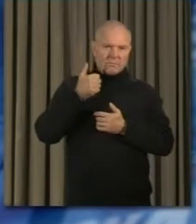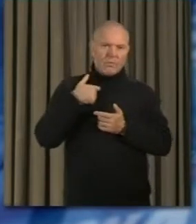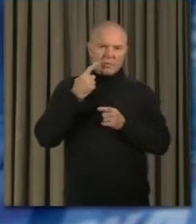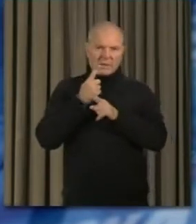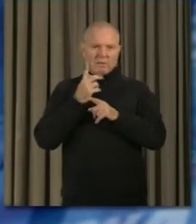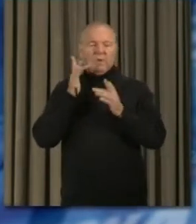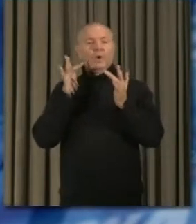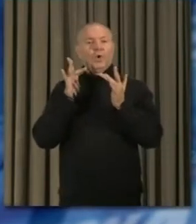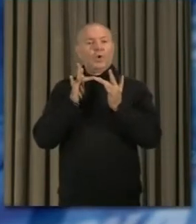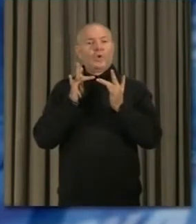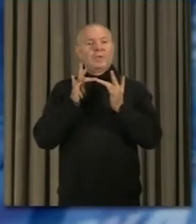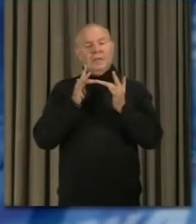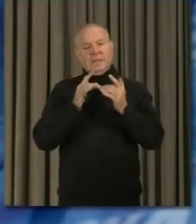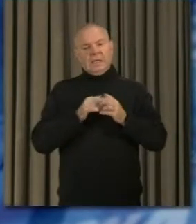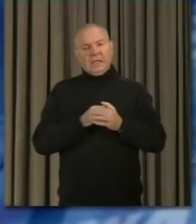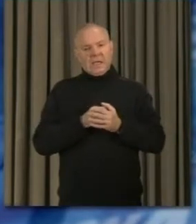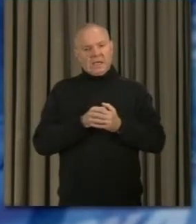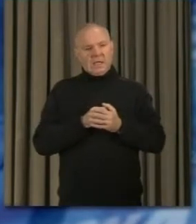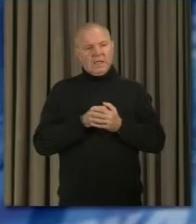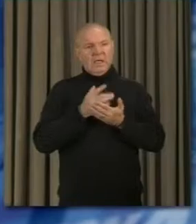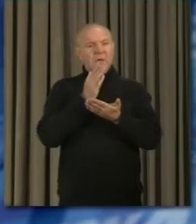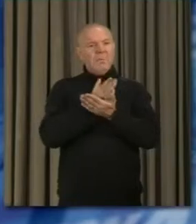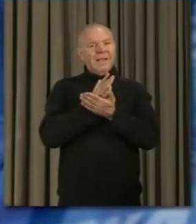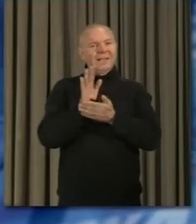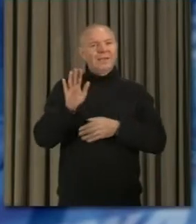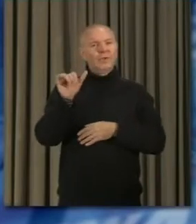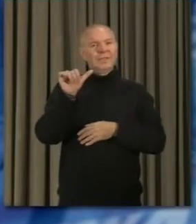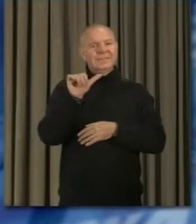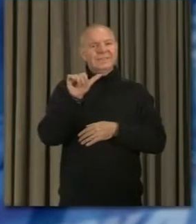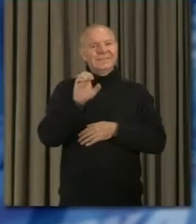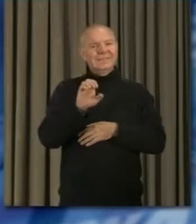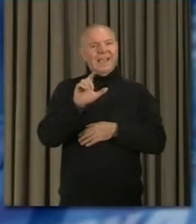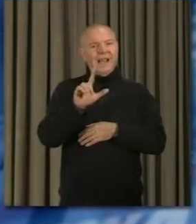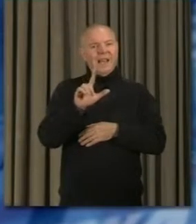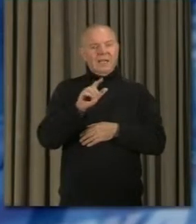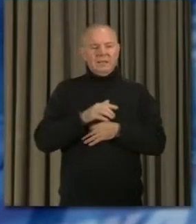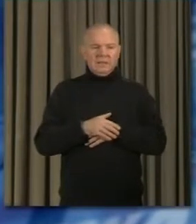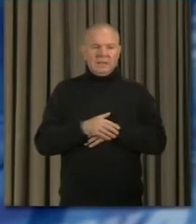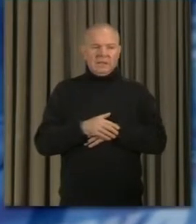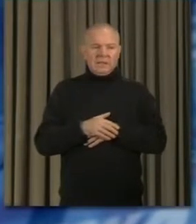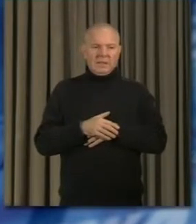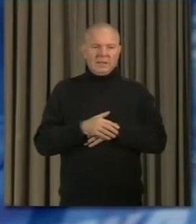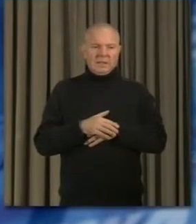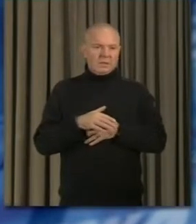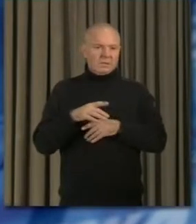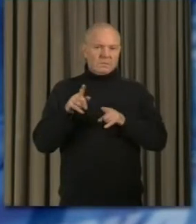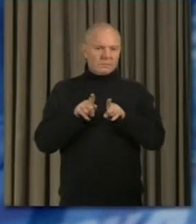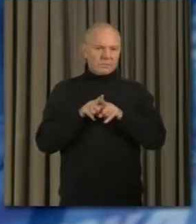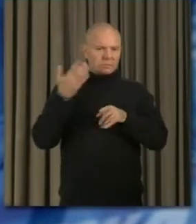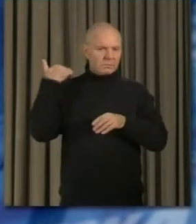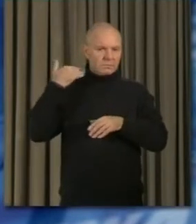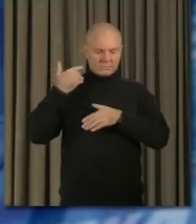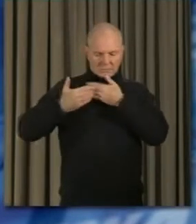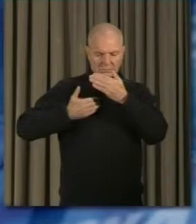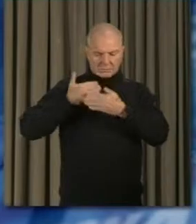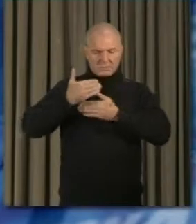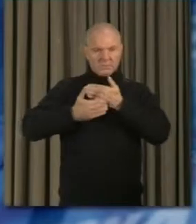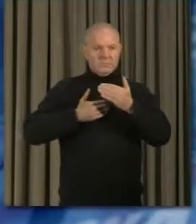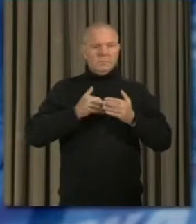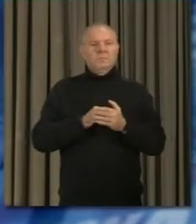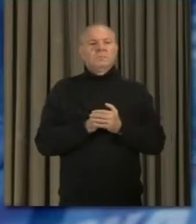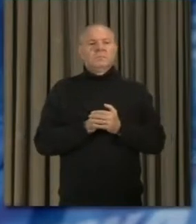il partito di SEL perché è la stessa procedura che è stata fatta con le precedenti amministrative.